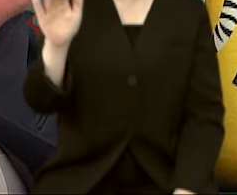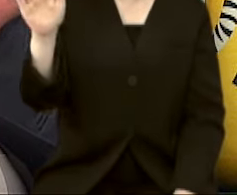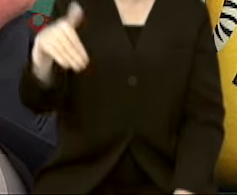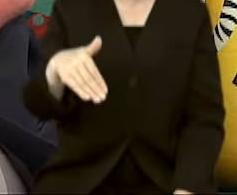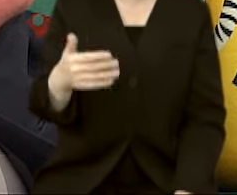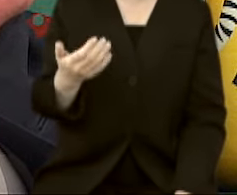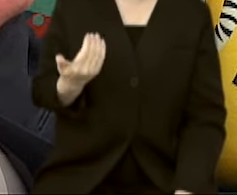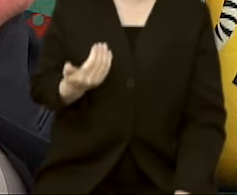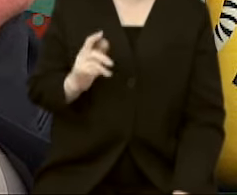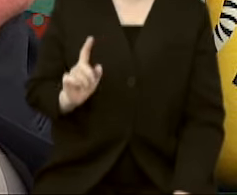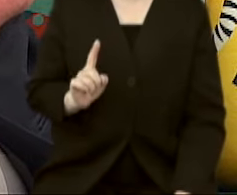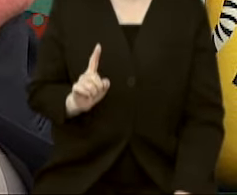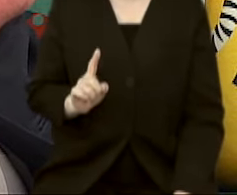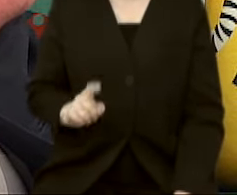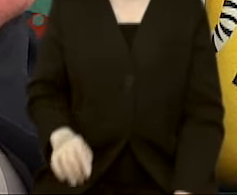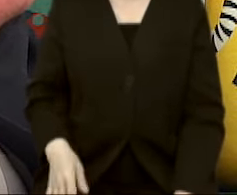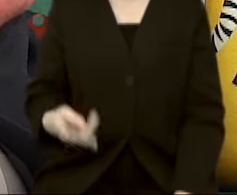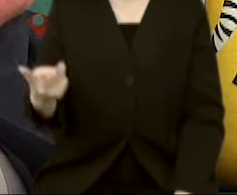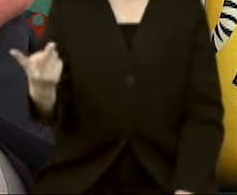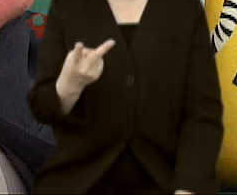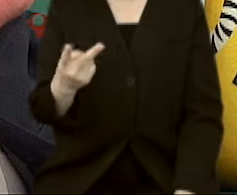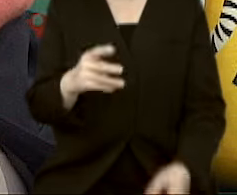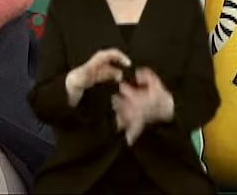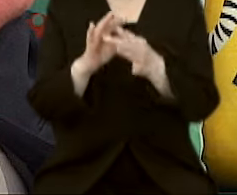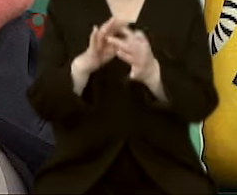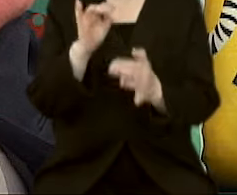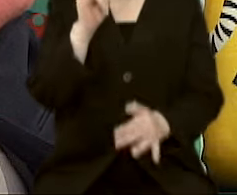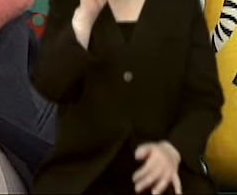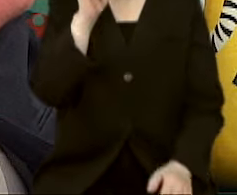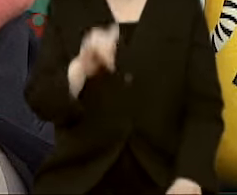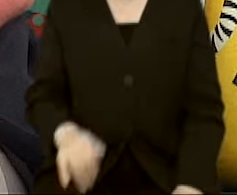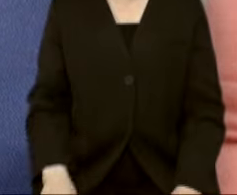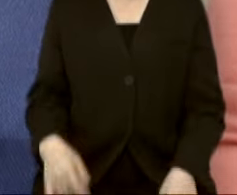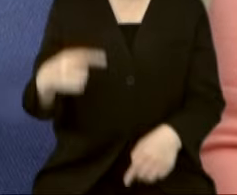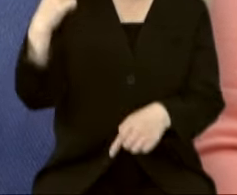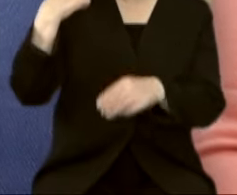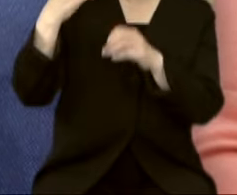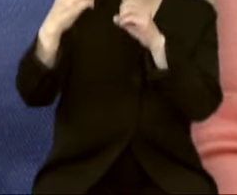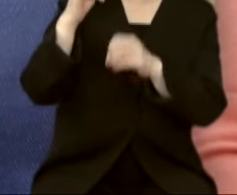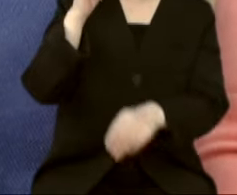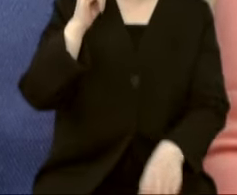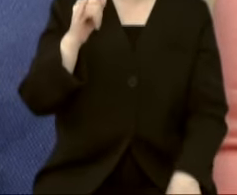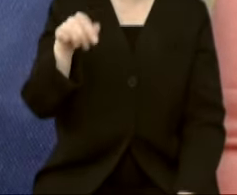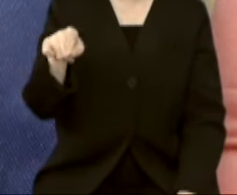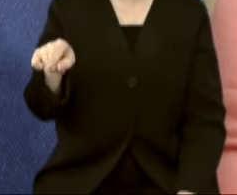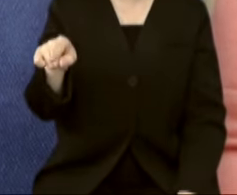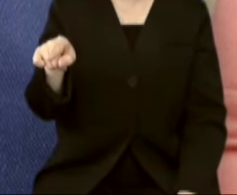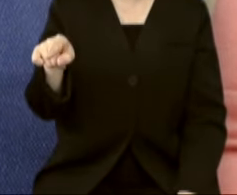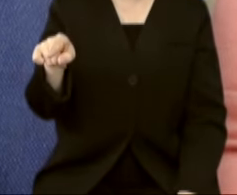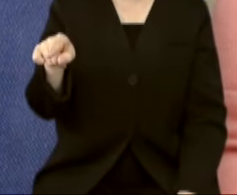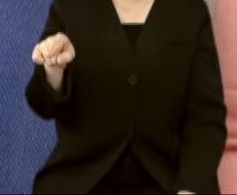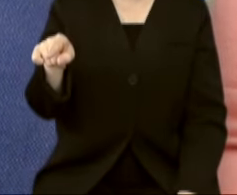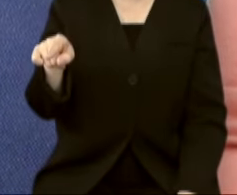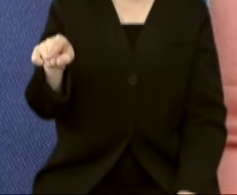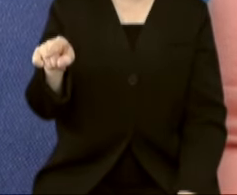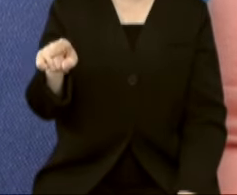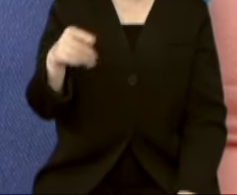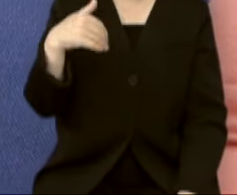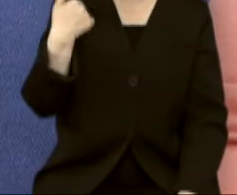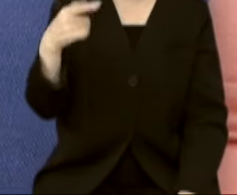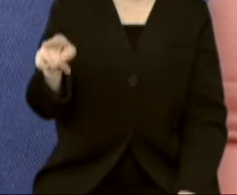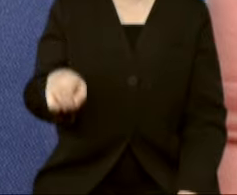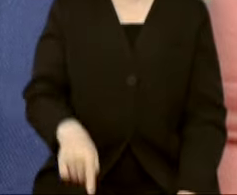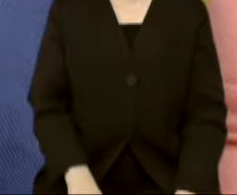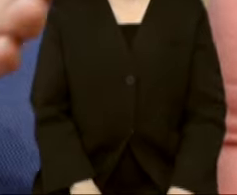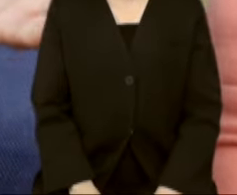게 전에 예. 우리 그런 관계를 있었지요. 아, 눈빛으로? 그러나 여기는 그거 알아보지 네.